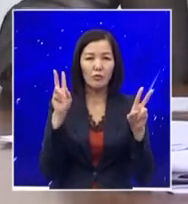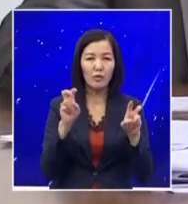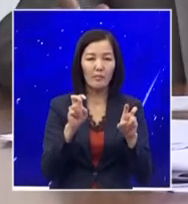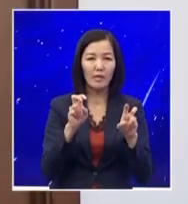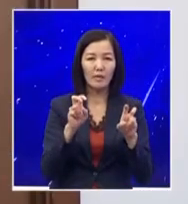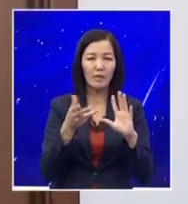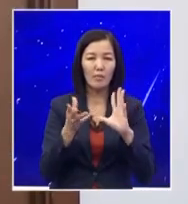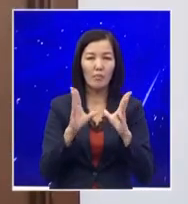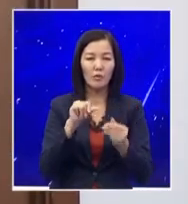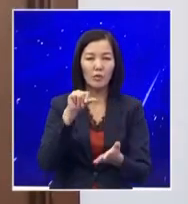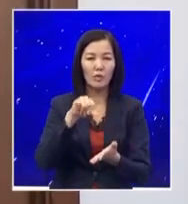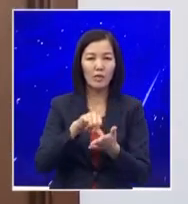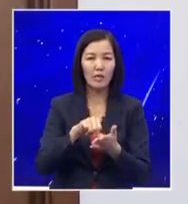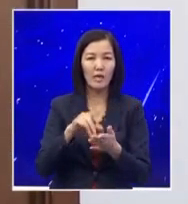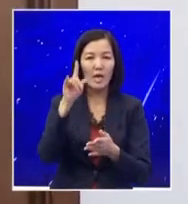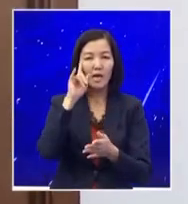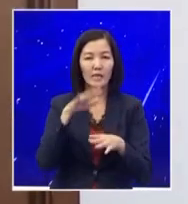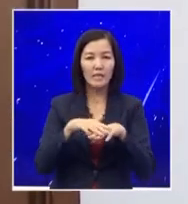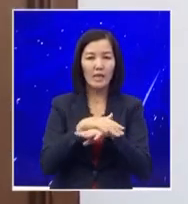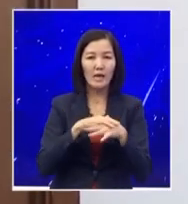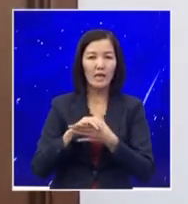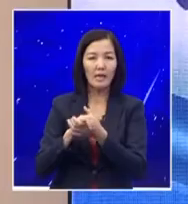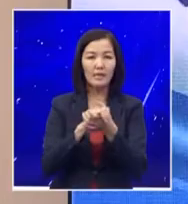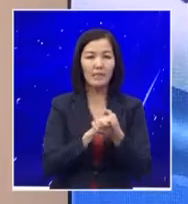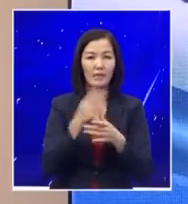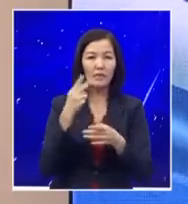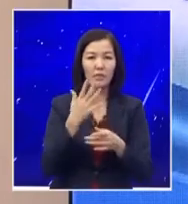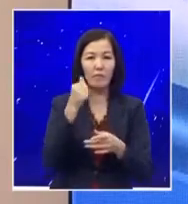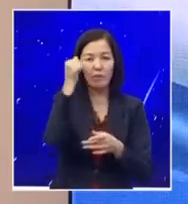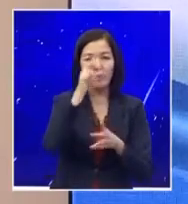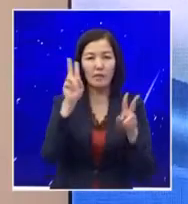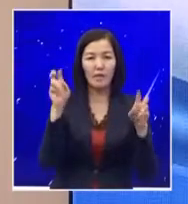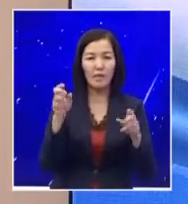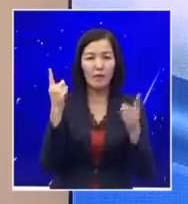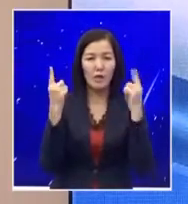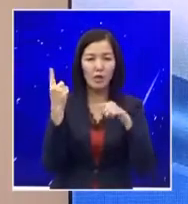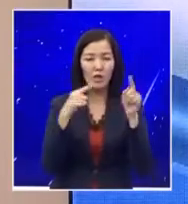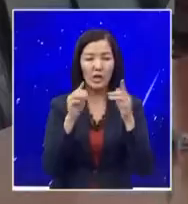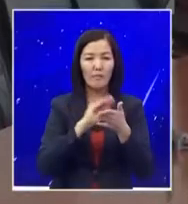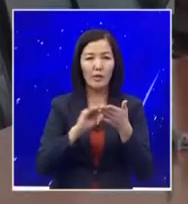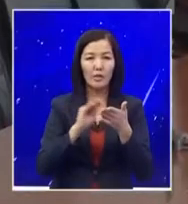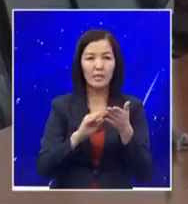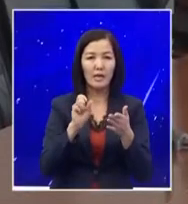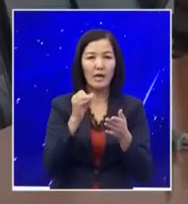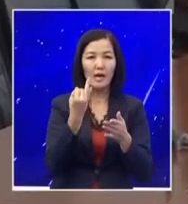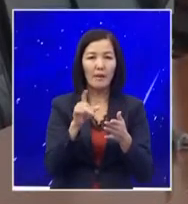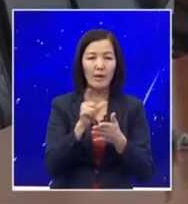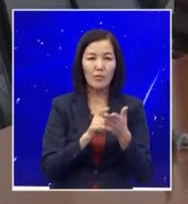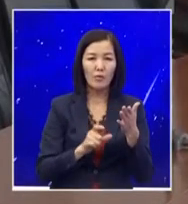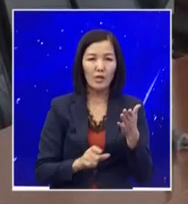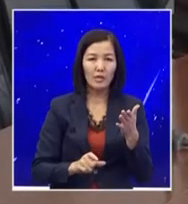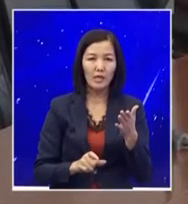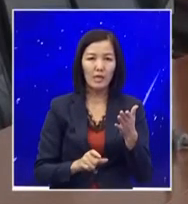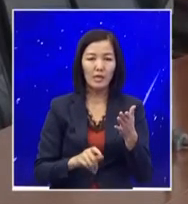бақ сынады. Алғашқысында Қазақстан халқы ассамблеясына 25 жыл тақырыбында шығарма жазды, абай өлеңдерінен немесе қара